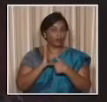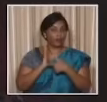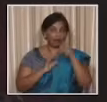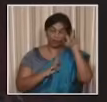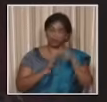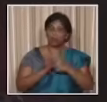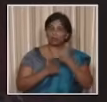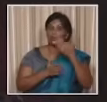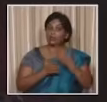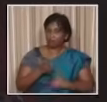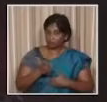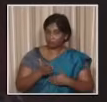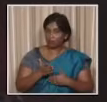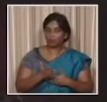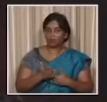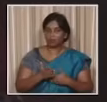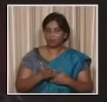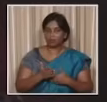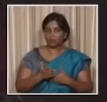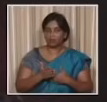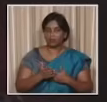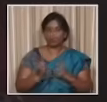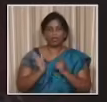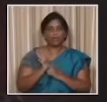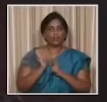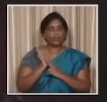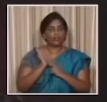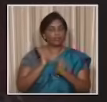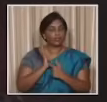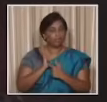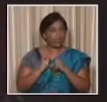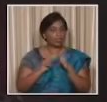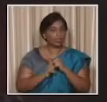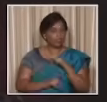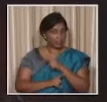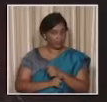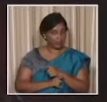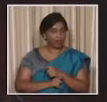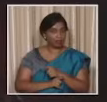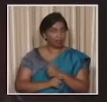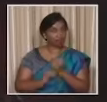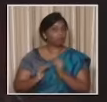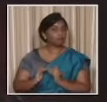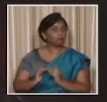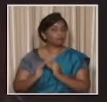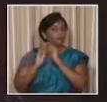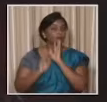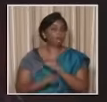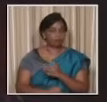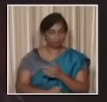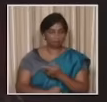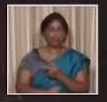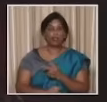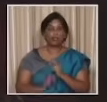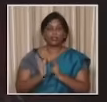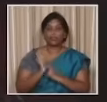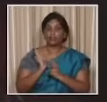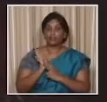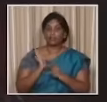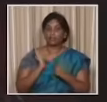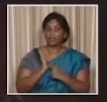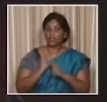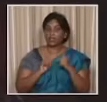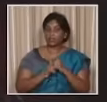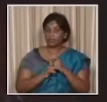විගණකගේ වාර්තාව කියලා NVT ධම්මිකව ප්‍රොමෝට් කරලා තියෙන්නේ NVT